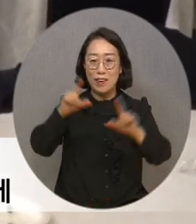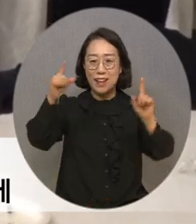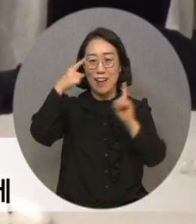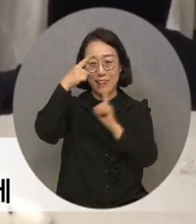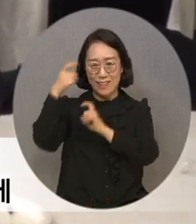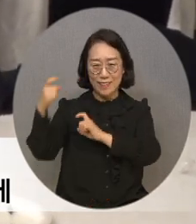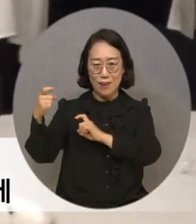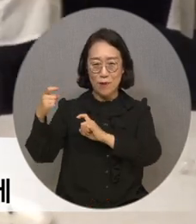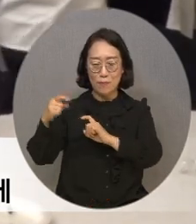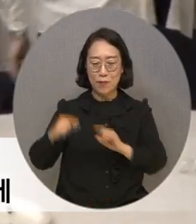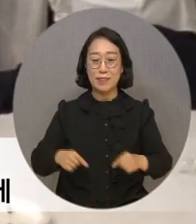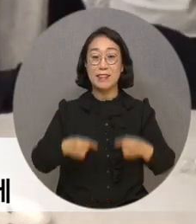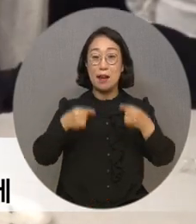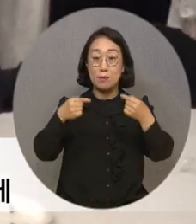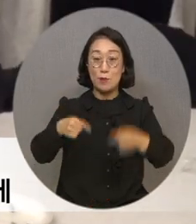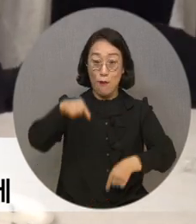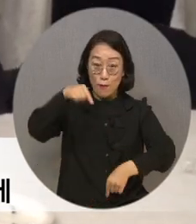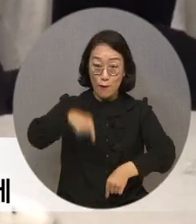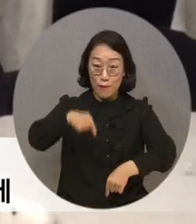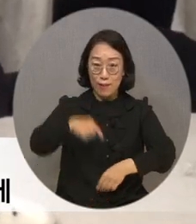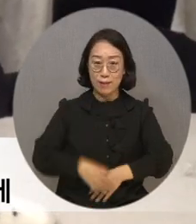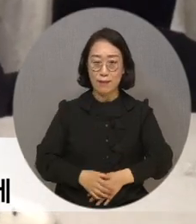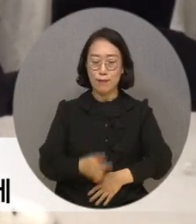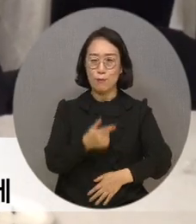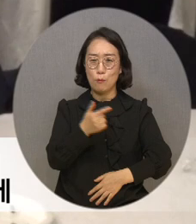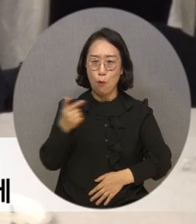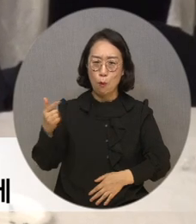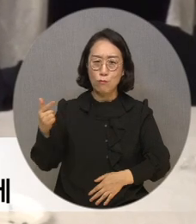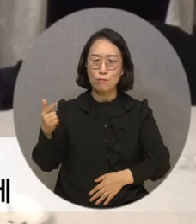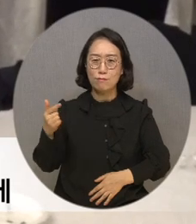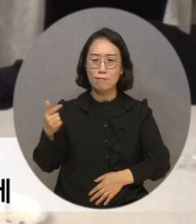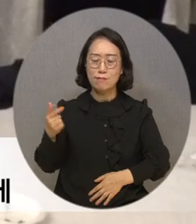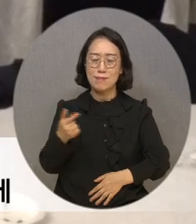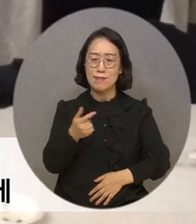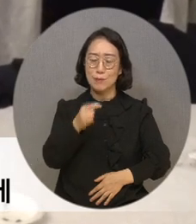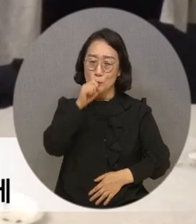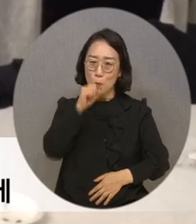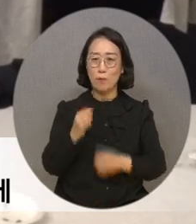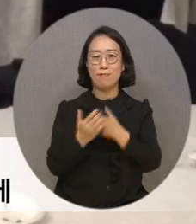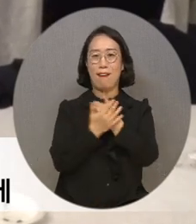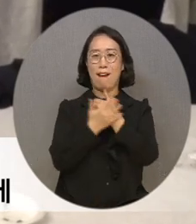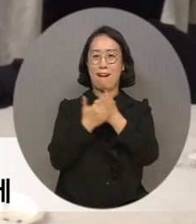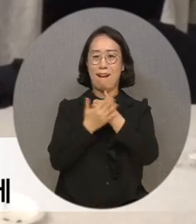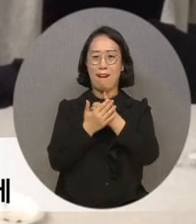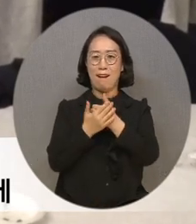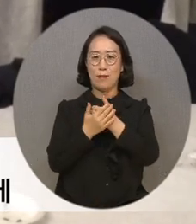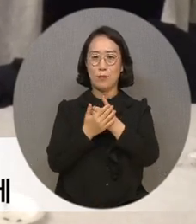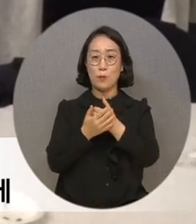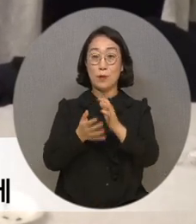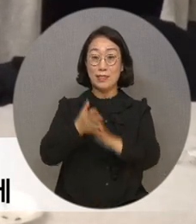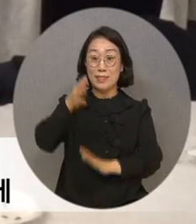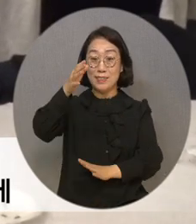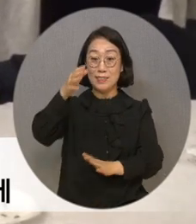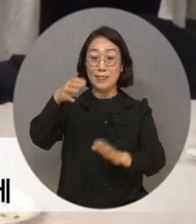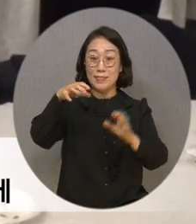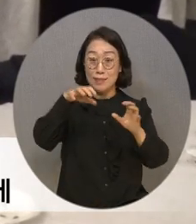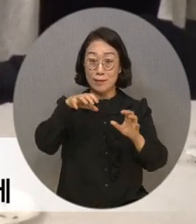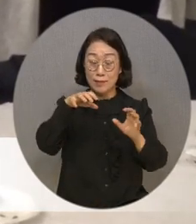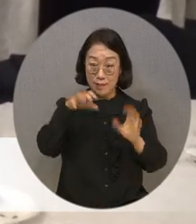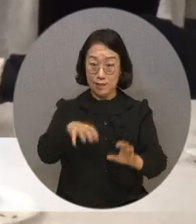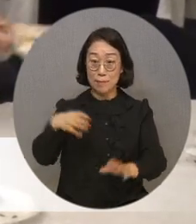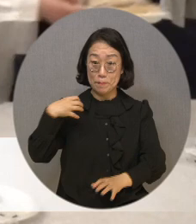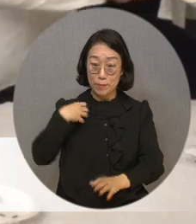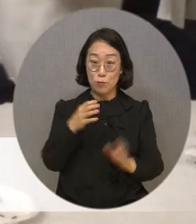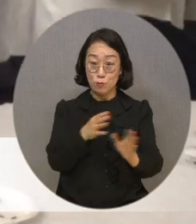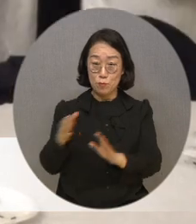위해서 한번 참석했는데요. 너무 생각지도 않게 너무 좋은 일도 있고 남원시에서 이런 주제로 열렸다는